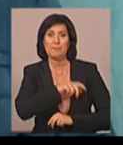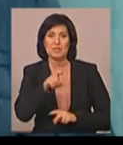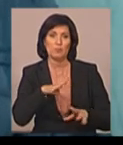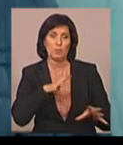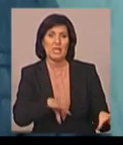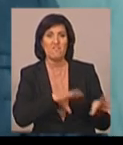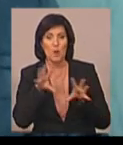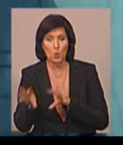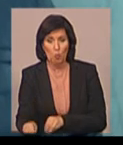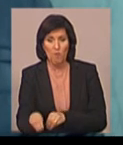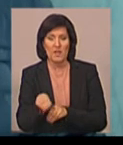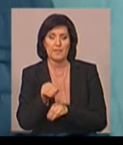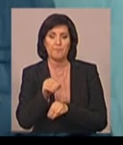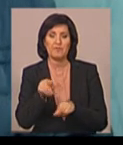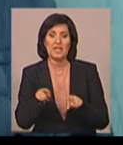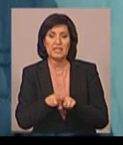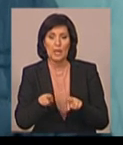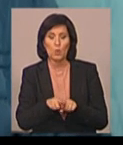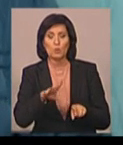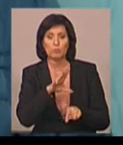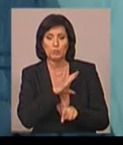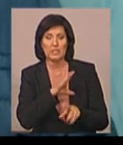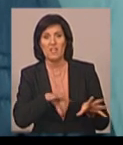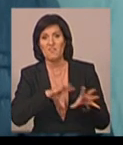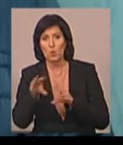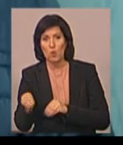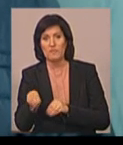були евакуйовані. Також були